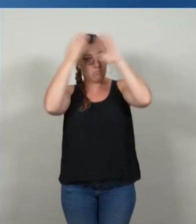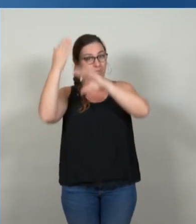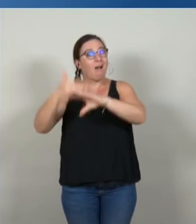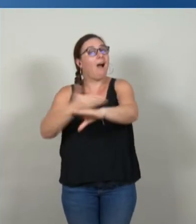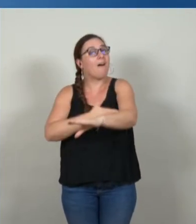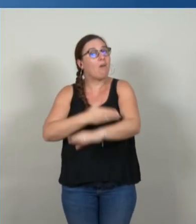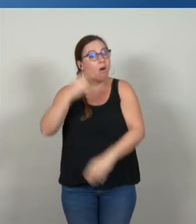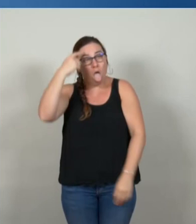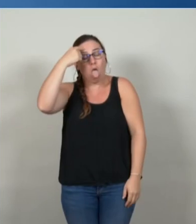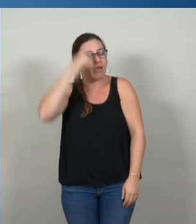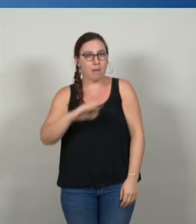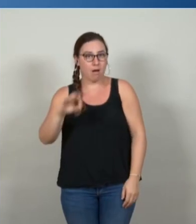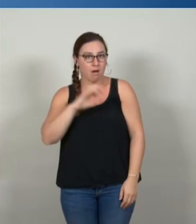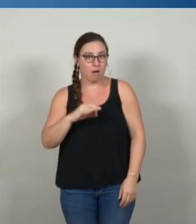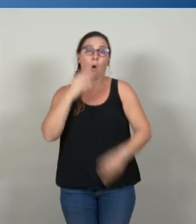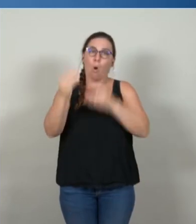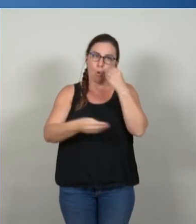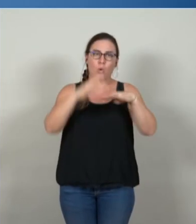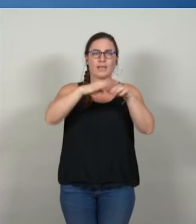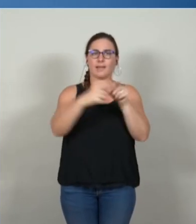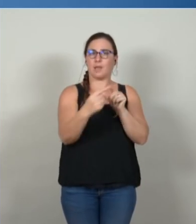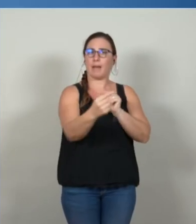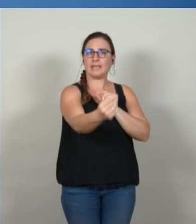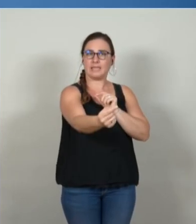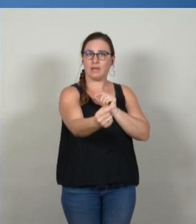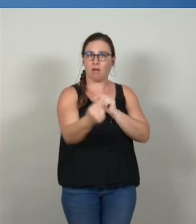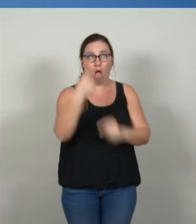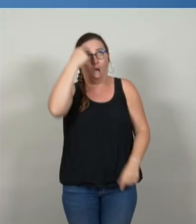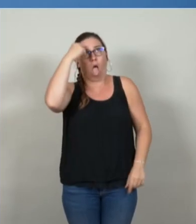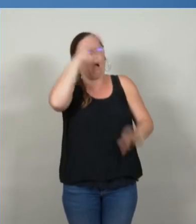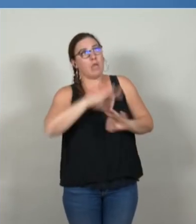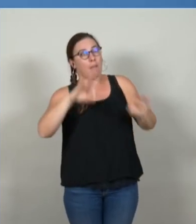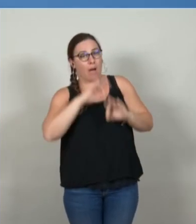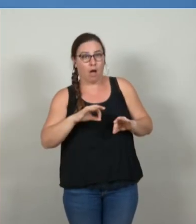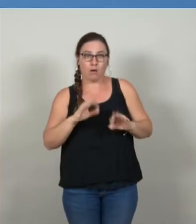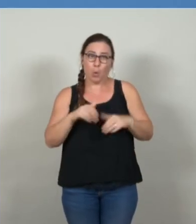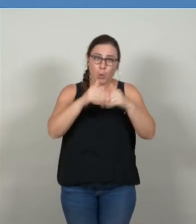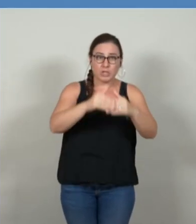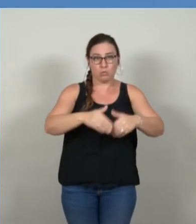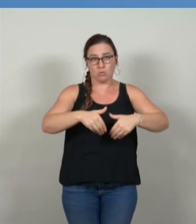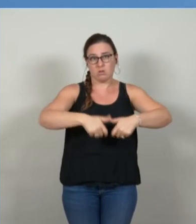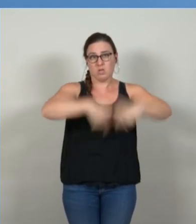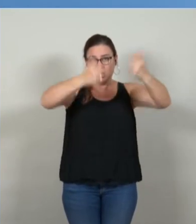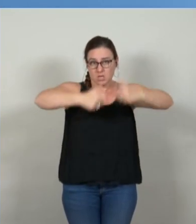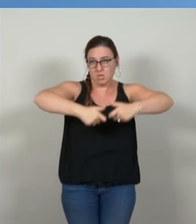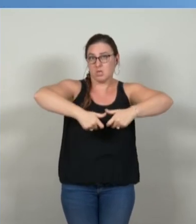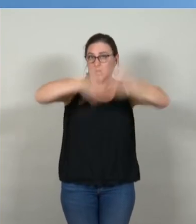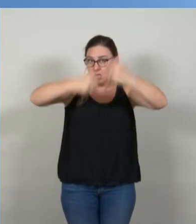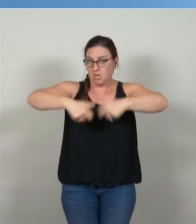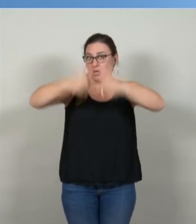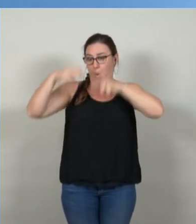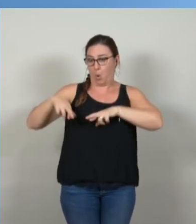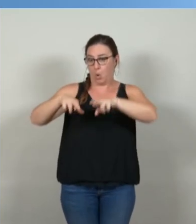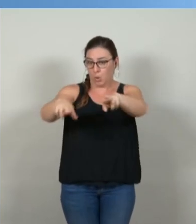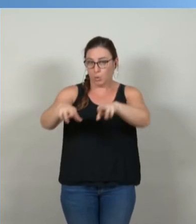et sur la presqu'île vous n'y avez pas pensé et vous continuez avec la forêt de Tours qui est en train de sortir rue Esclangon